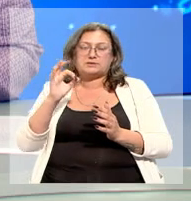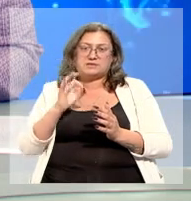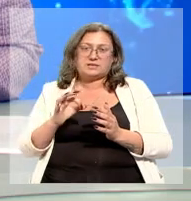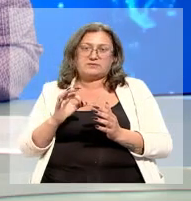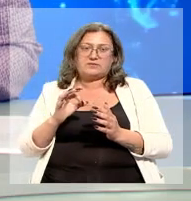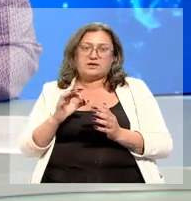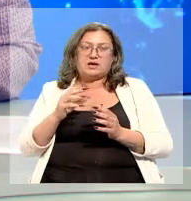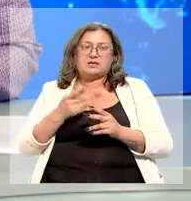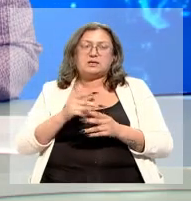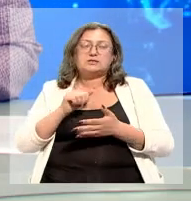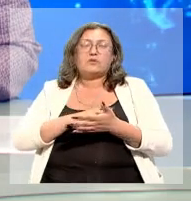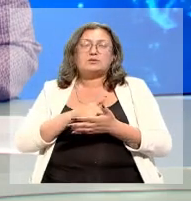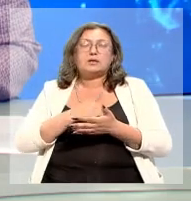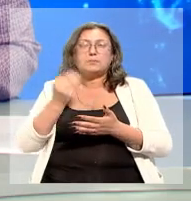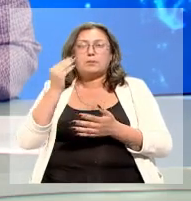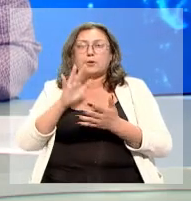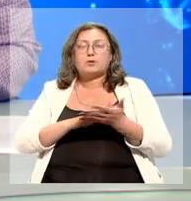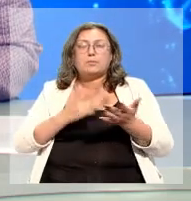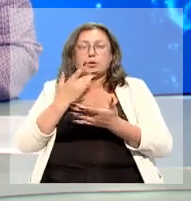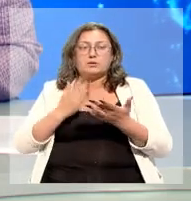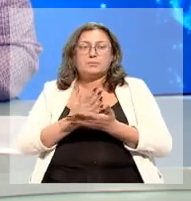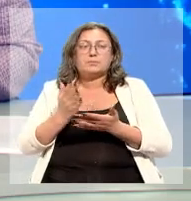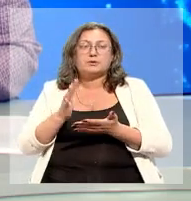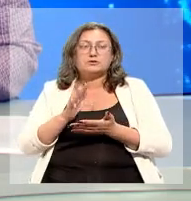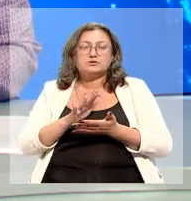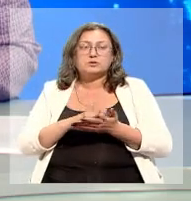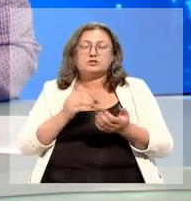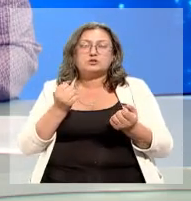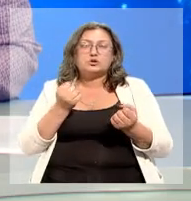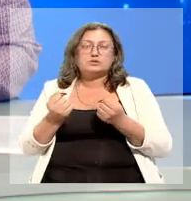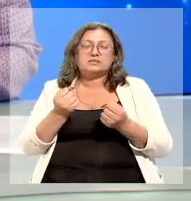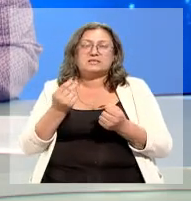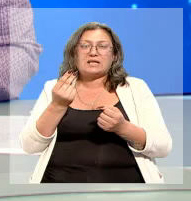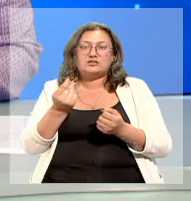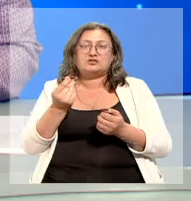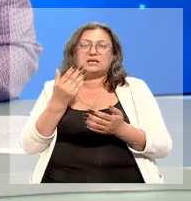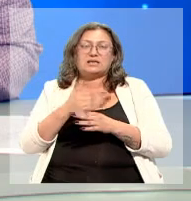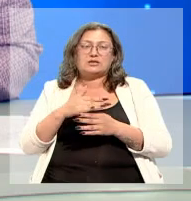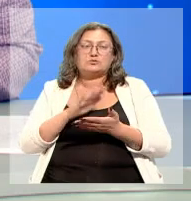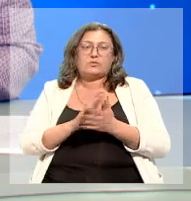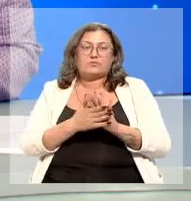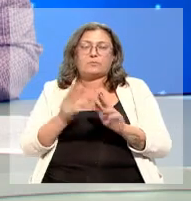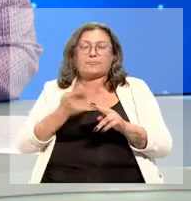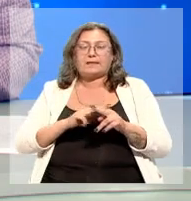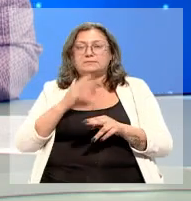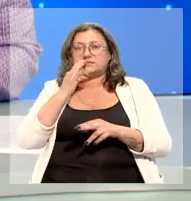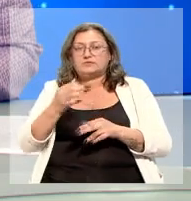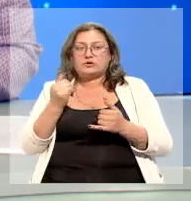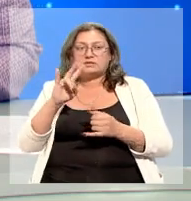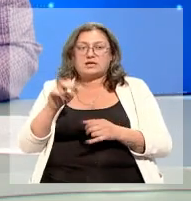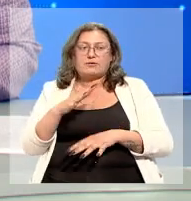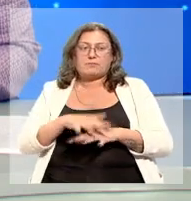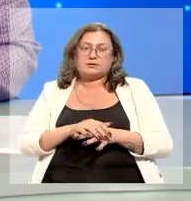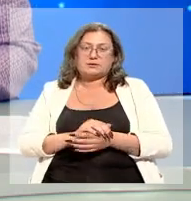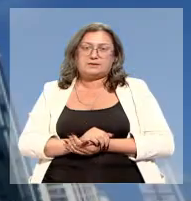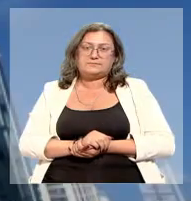14,25% основано на позиции продолжить политику поддержания умеренно жестких денежно-кредитных условий. Об этом сегодня сообщили в Национальном